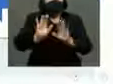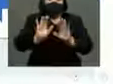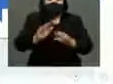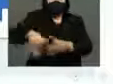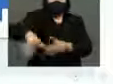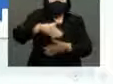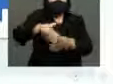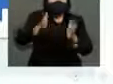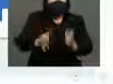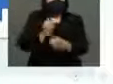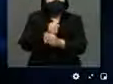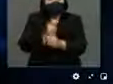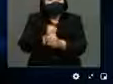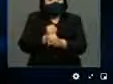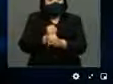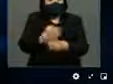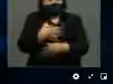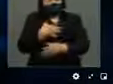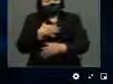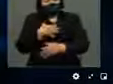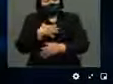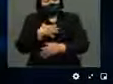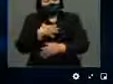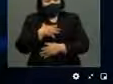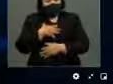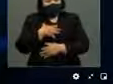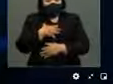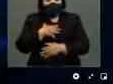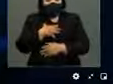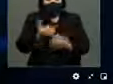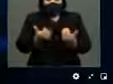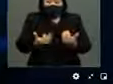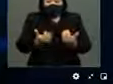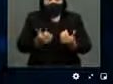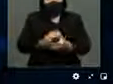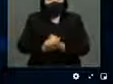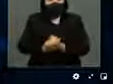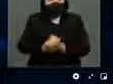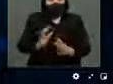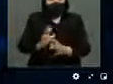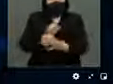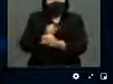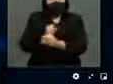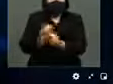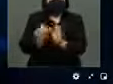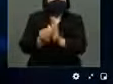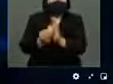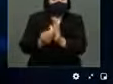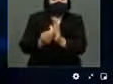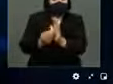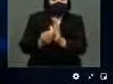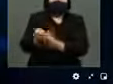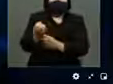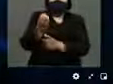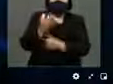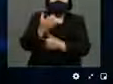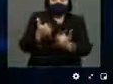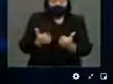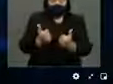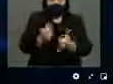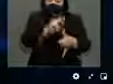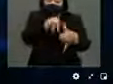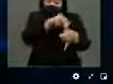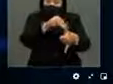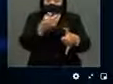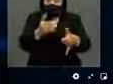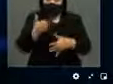ที่บุคลากรพร้อมๆกันด้วยกทม.ได้รายงานมาว่าตอนนี้ที่แอคทีฟอยู่มีทั้งหมด